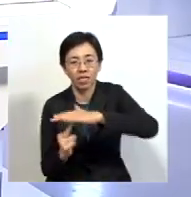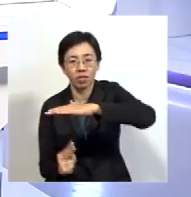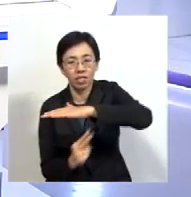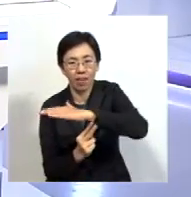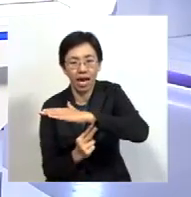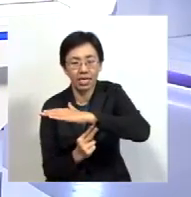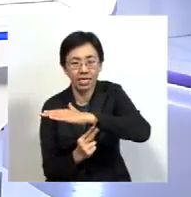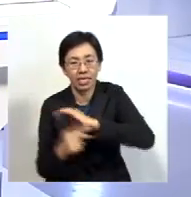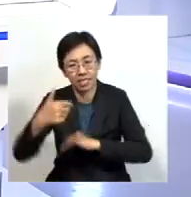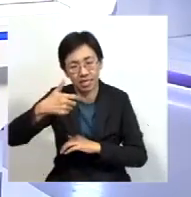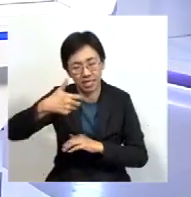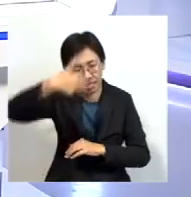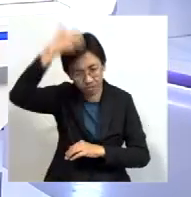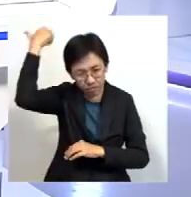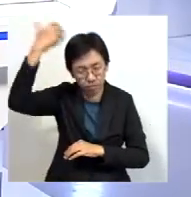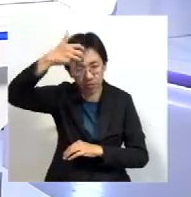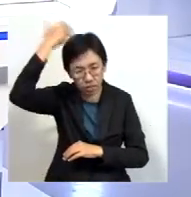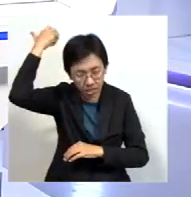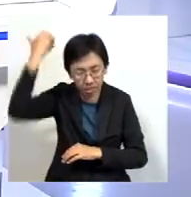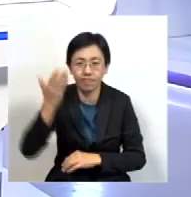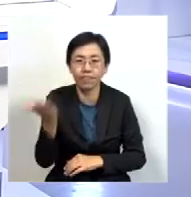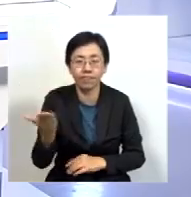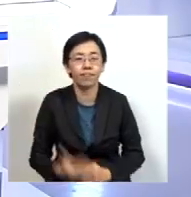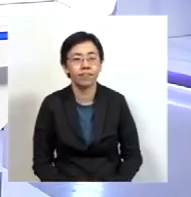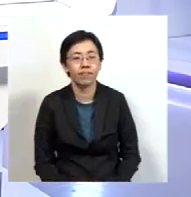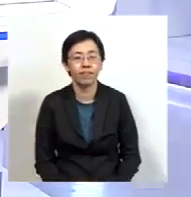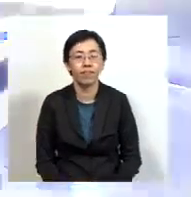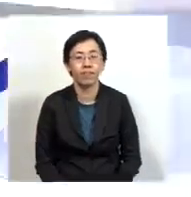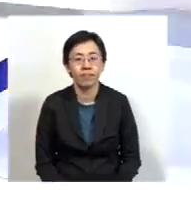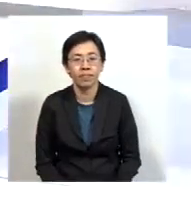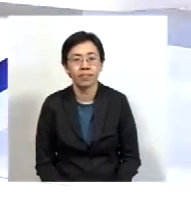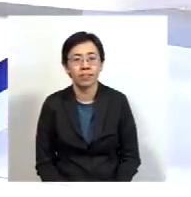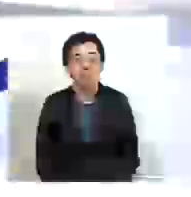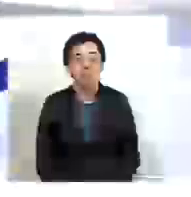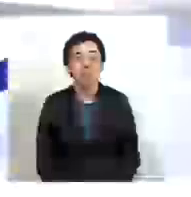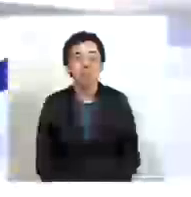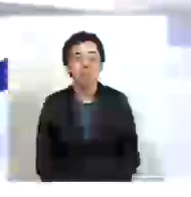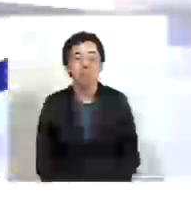างระจันจังหวัดสิงห์บุรีนะคะคุณกฤษวรรณคะเชิญค่ะ เชิญครับ